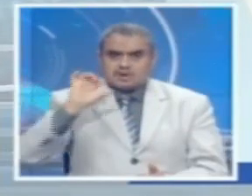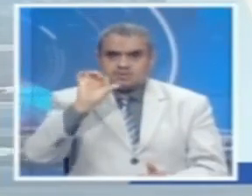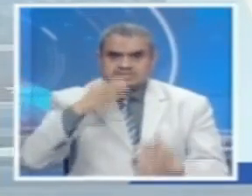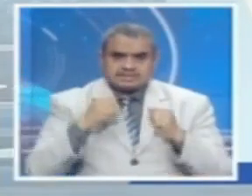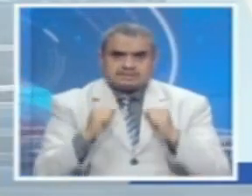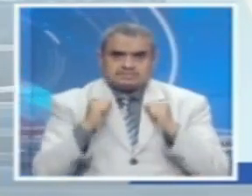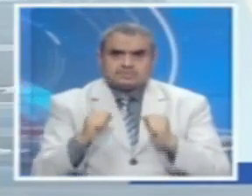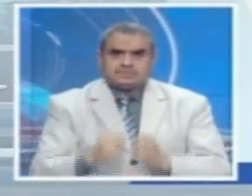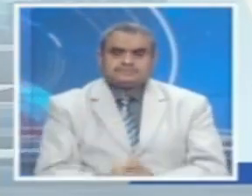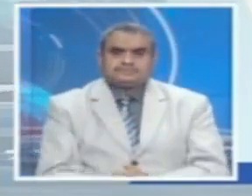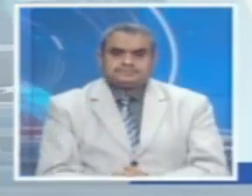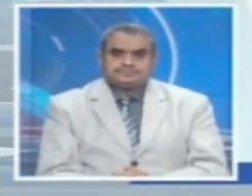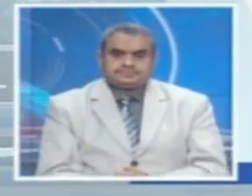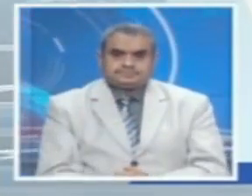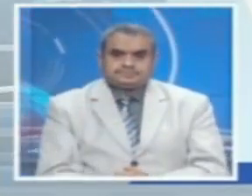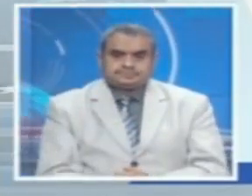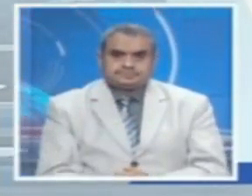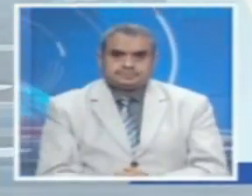183,696 حالة.